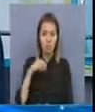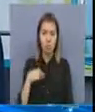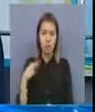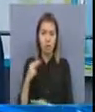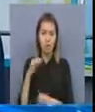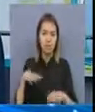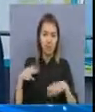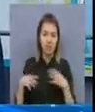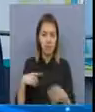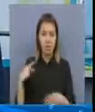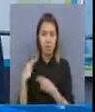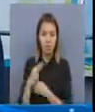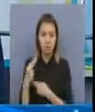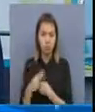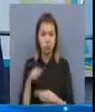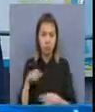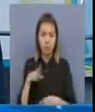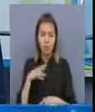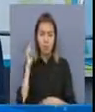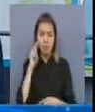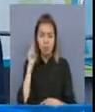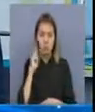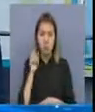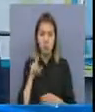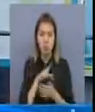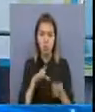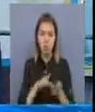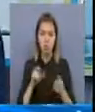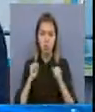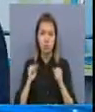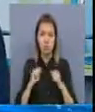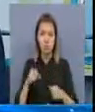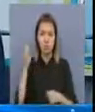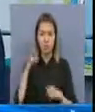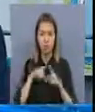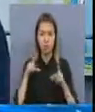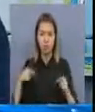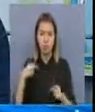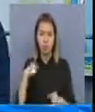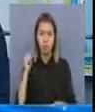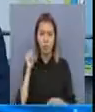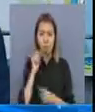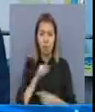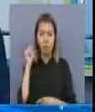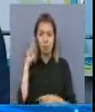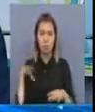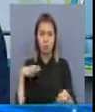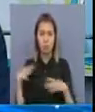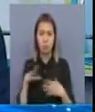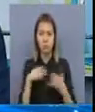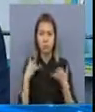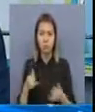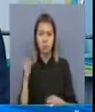алдым. Осы жерде шыңдалып жетілдім. Одан әрі Степногорск қаласындағы спорттағы дарынды балалар мектеп-интернатында оқып жаттықтым.